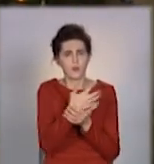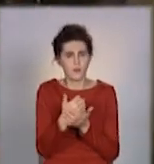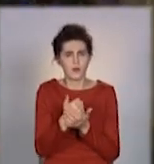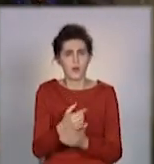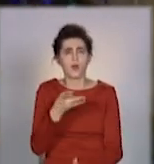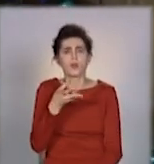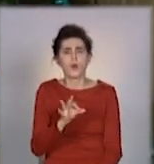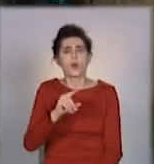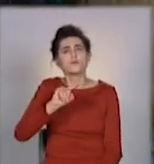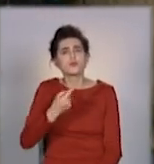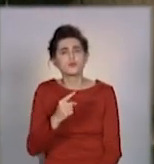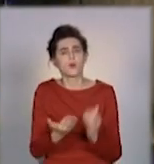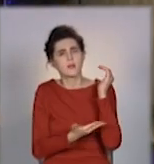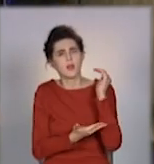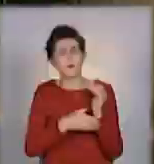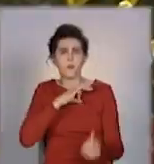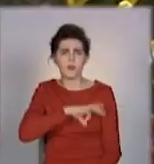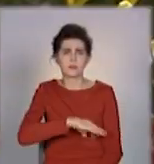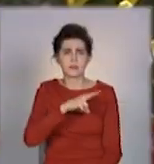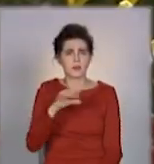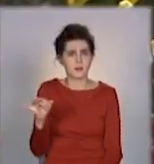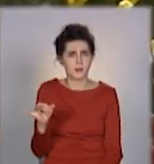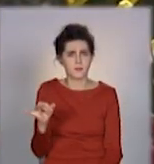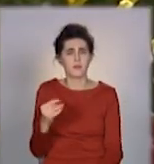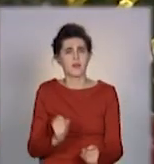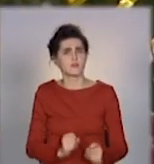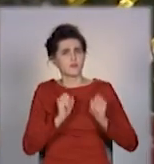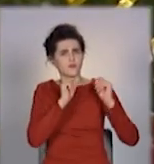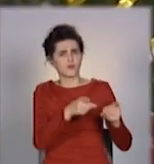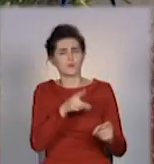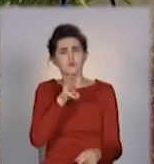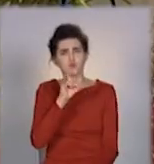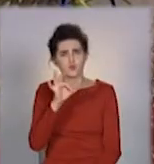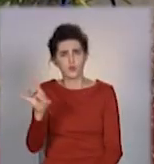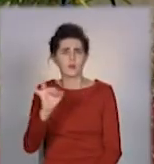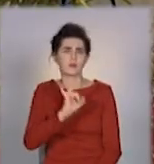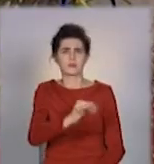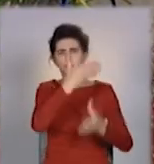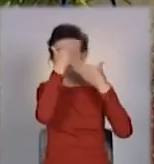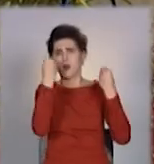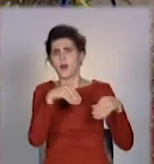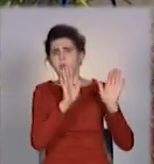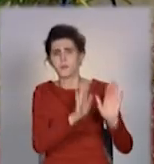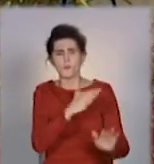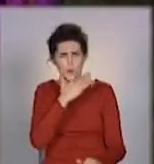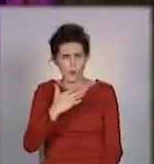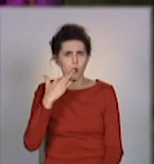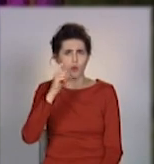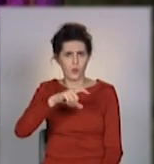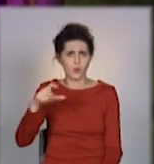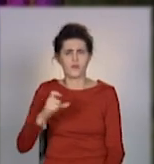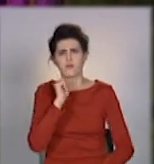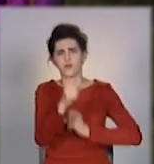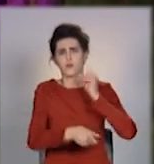може дерево бути корисним після свят? Виконати на смітник і забути. Більшість маріупольців позбуваються новорічних красунь